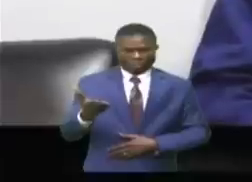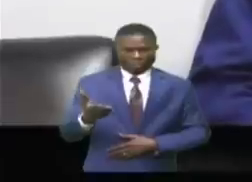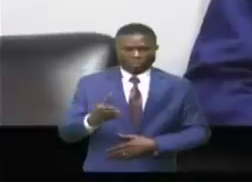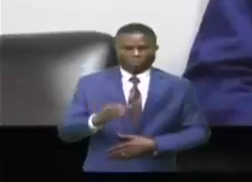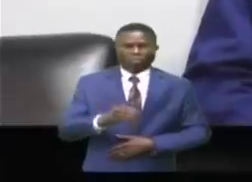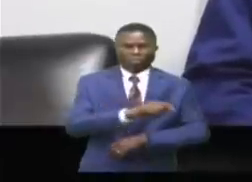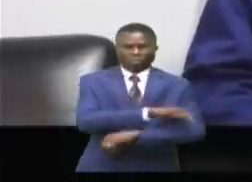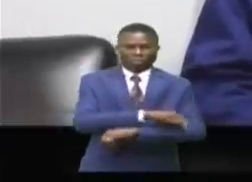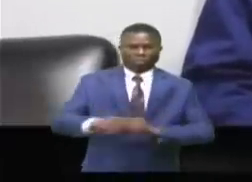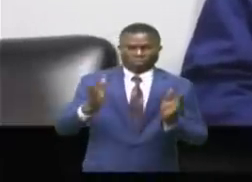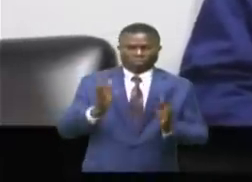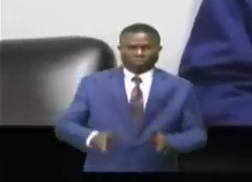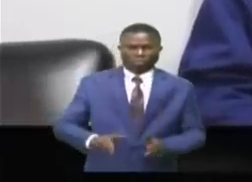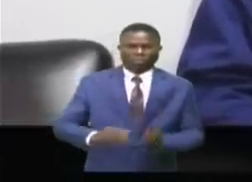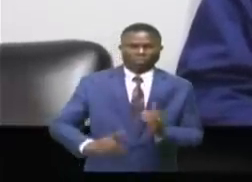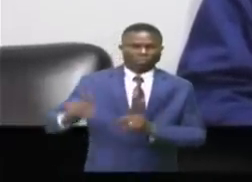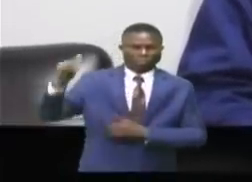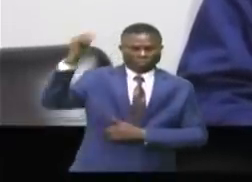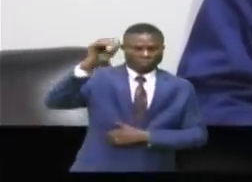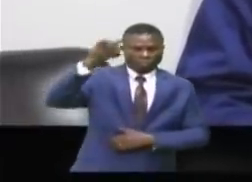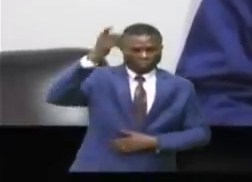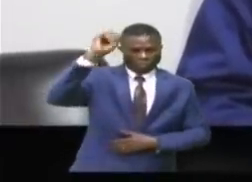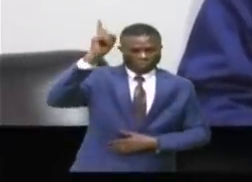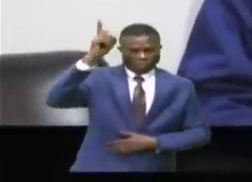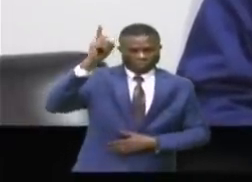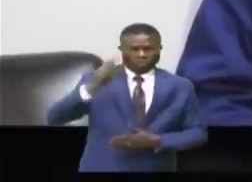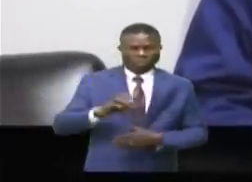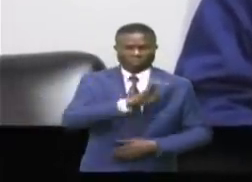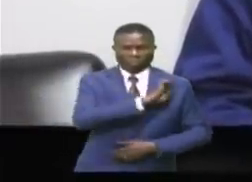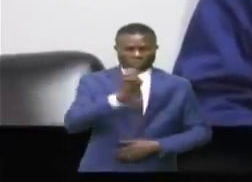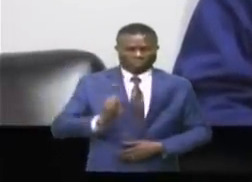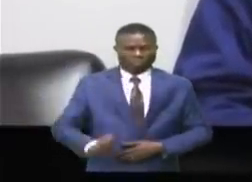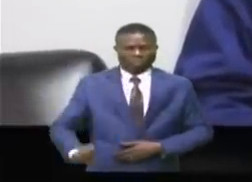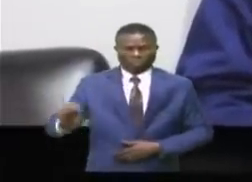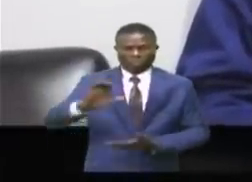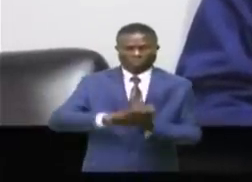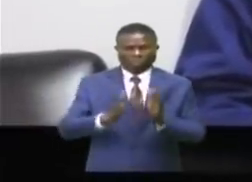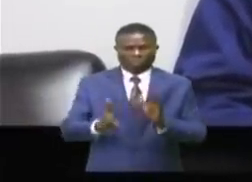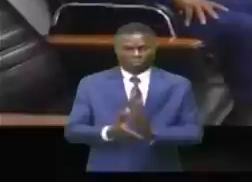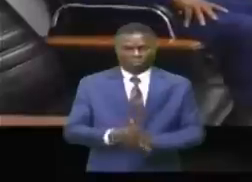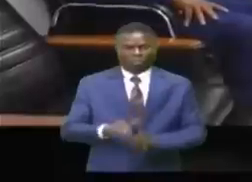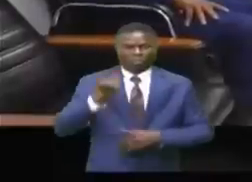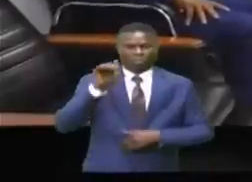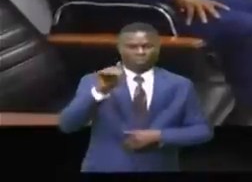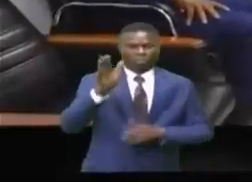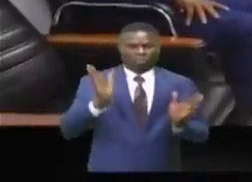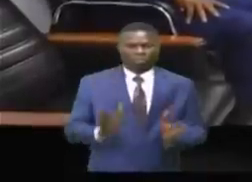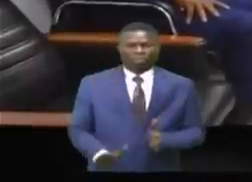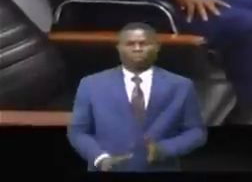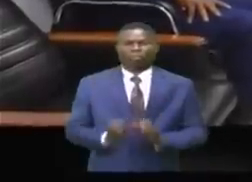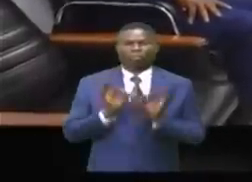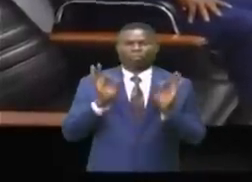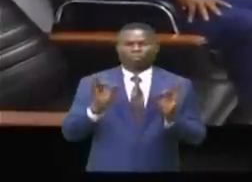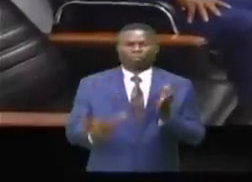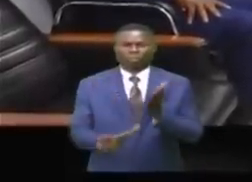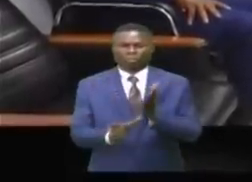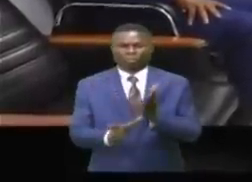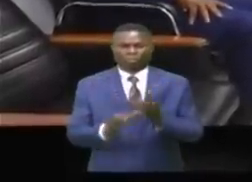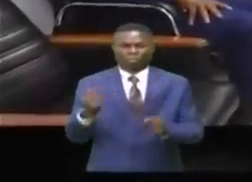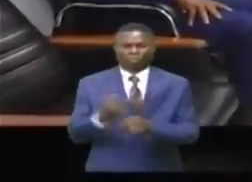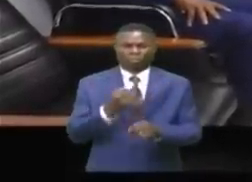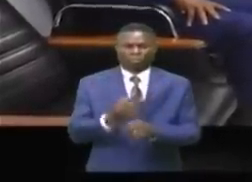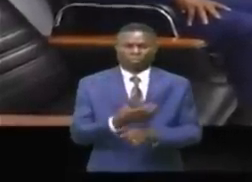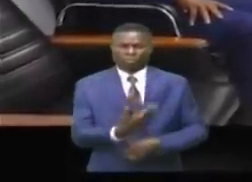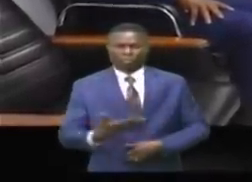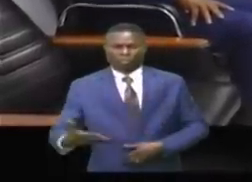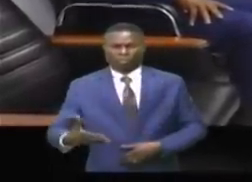commissaire supérieur principal Emmanuel Kota Mundadi qui devient ainsi le nouveau directeur adjoint des services de